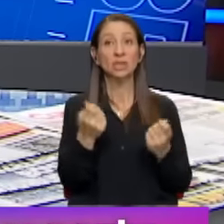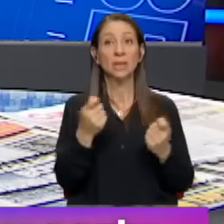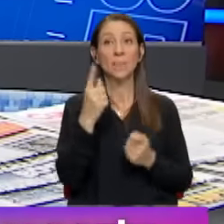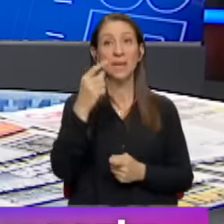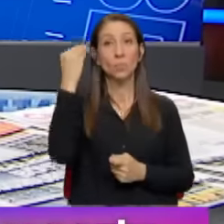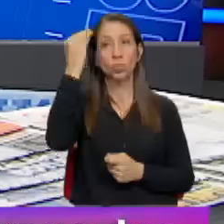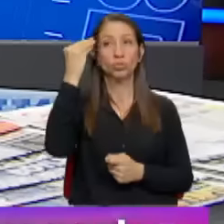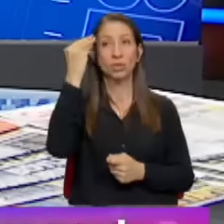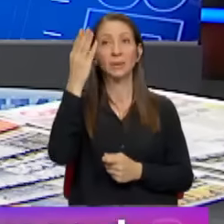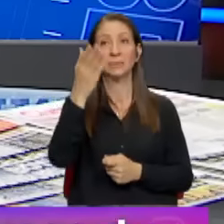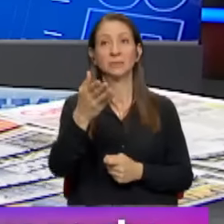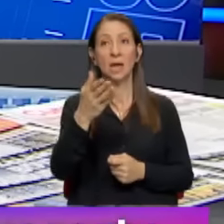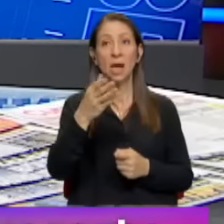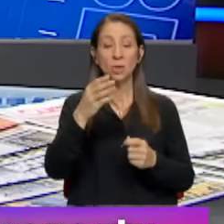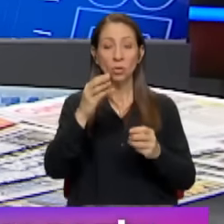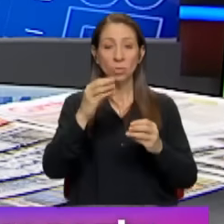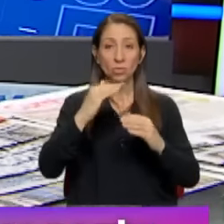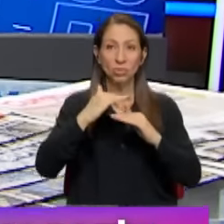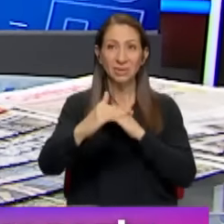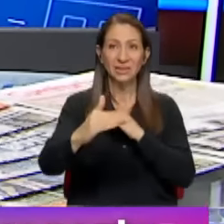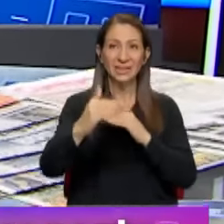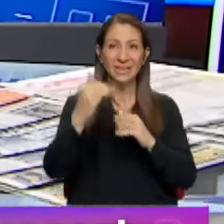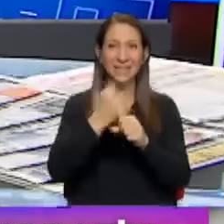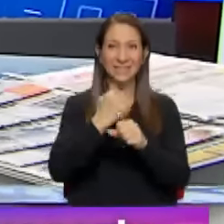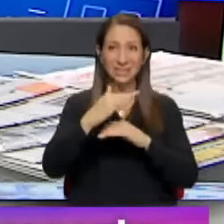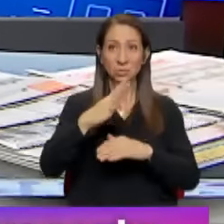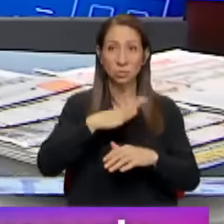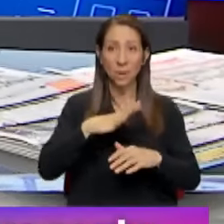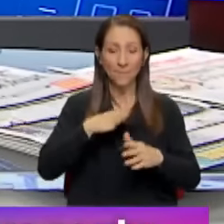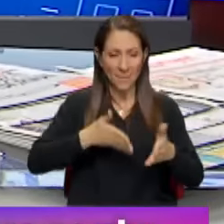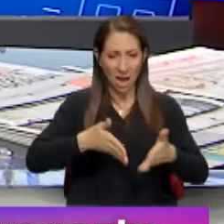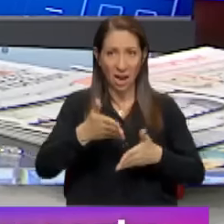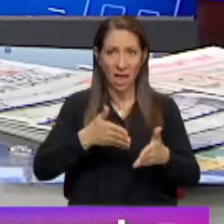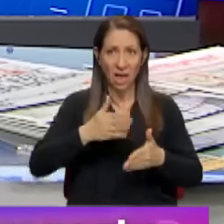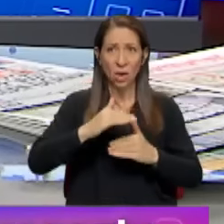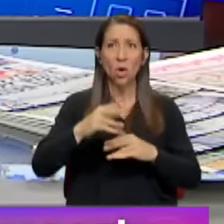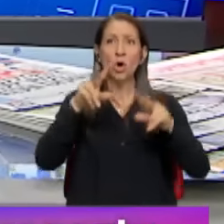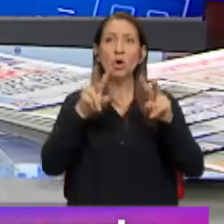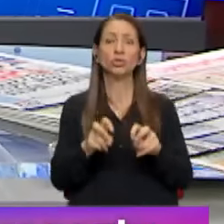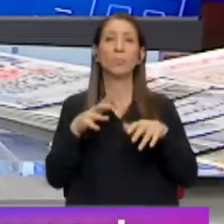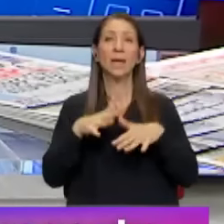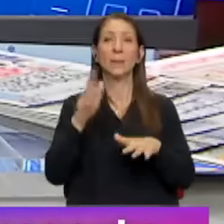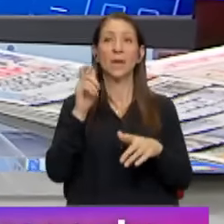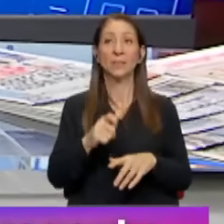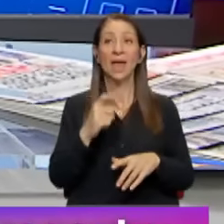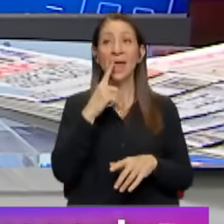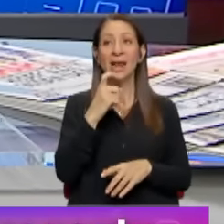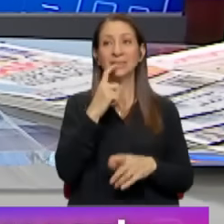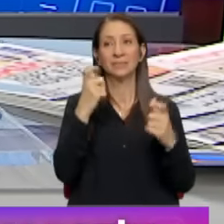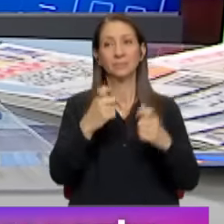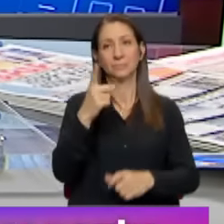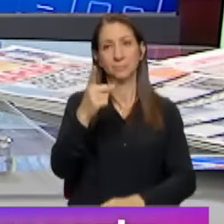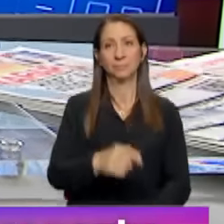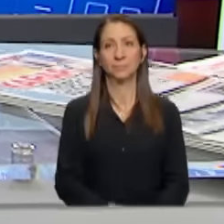bir muhtar asfalt döktürmek istiyor. Mahallesine asfalt için oturma eylemi yaptı. Elazığ'dayız.